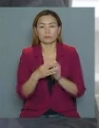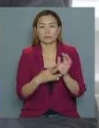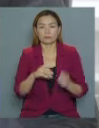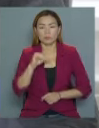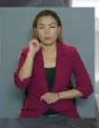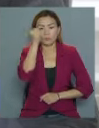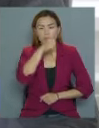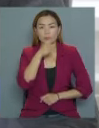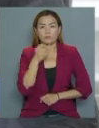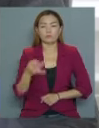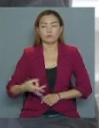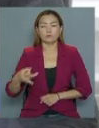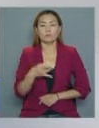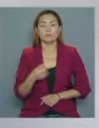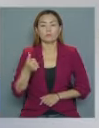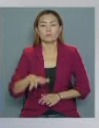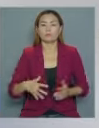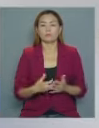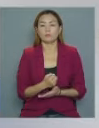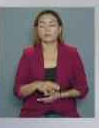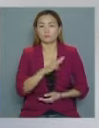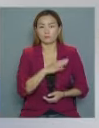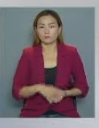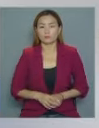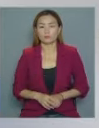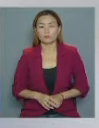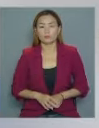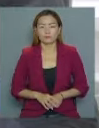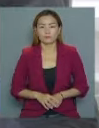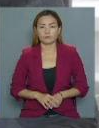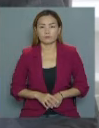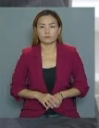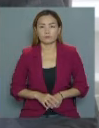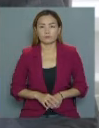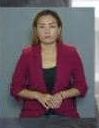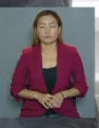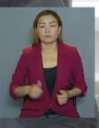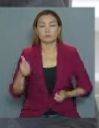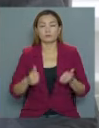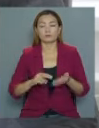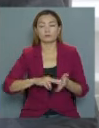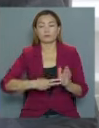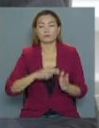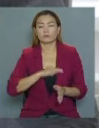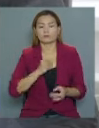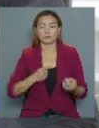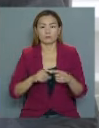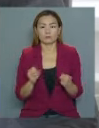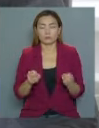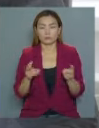жылы республикалық бас жүлдені жеңіп алған. Ол конкурстың жалпы тұжырымдамасы менен біздің